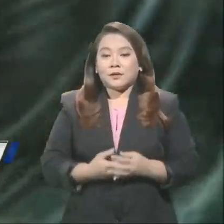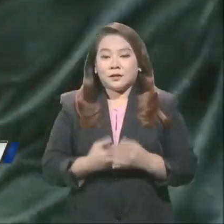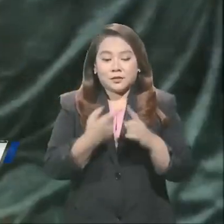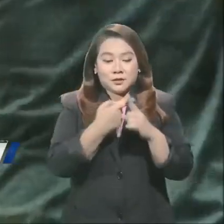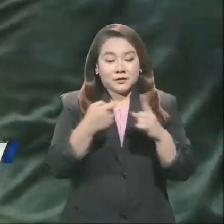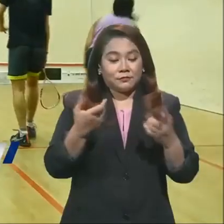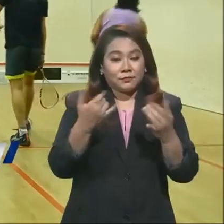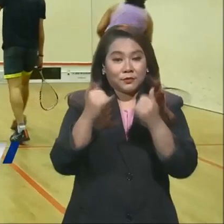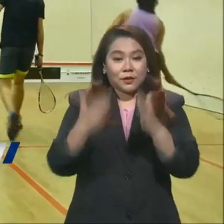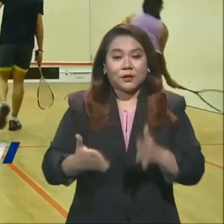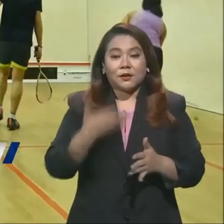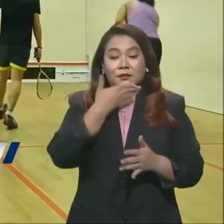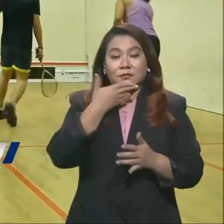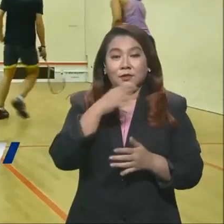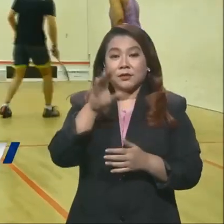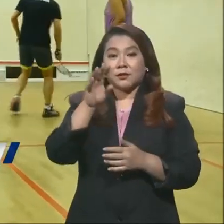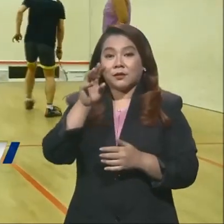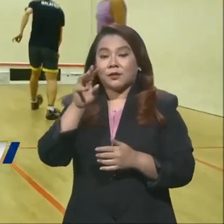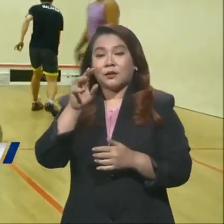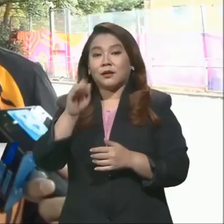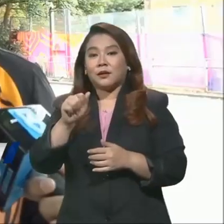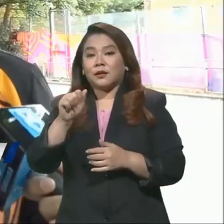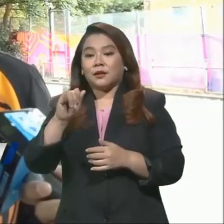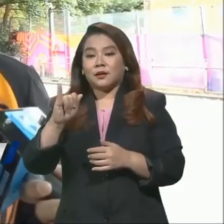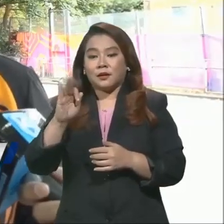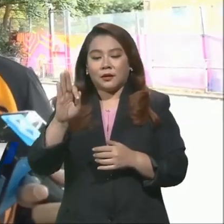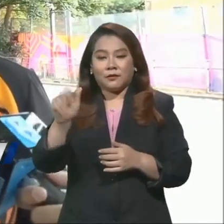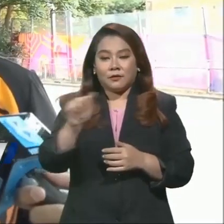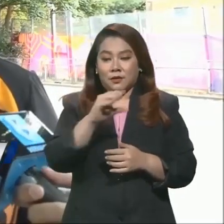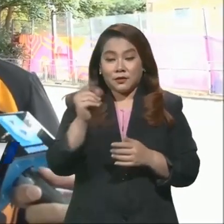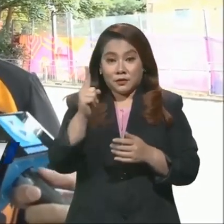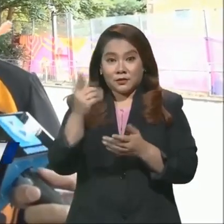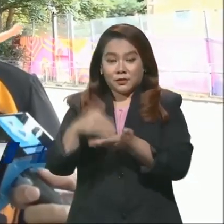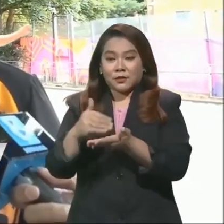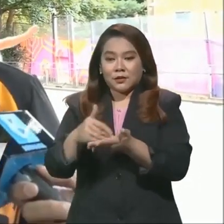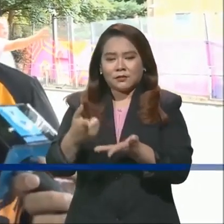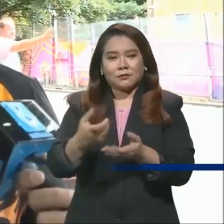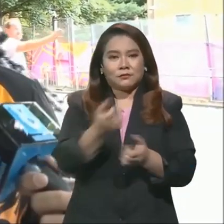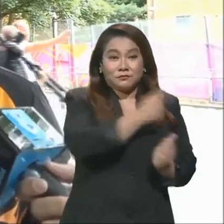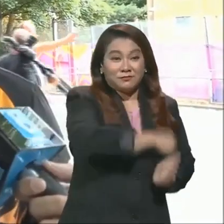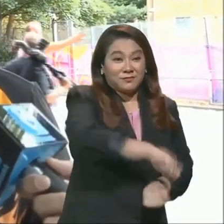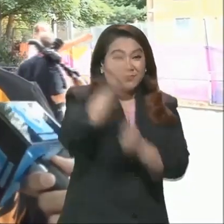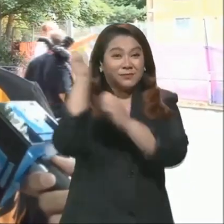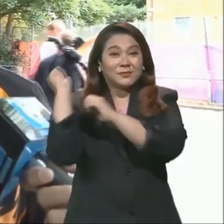bintang muda negara Aifa Azman dan Rachel Arnold. Squash, walaupun